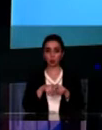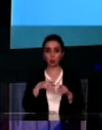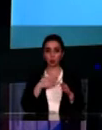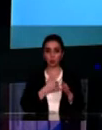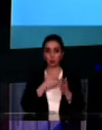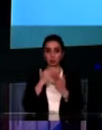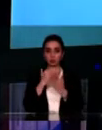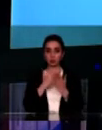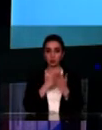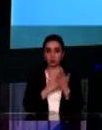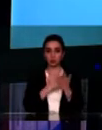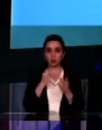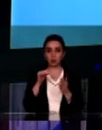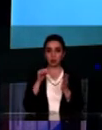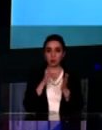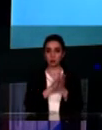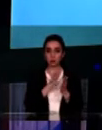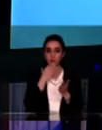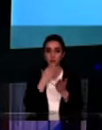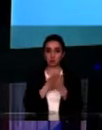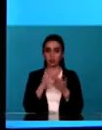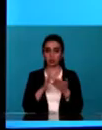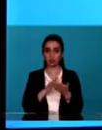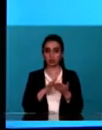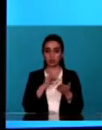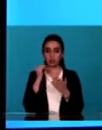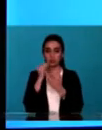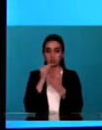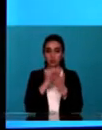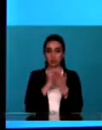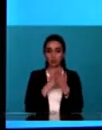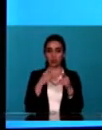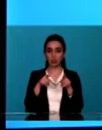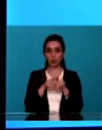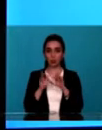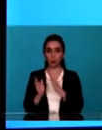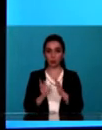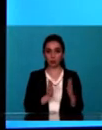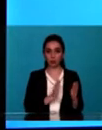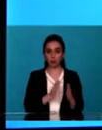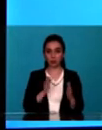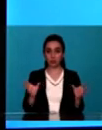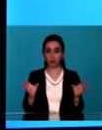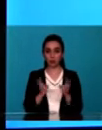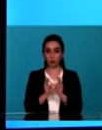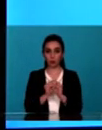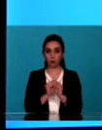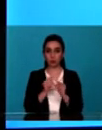список. Так, пожалуйста, записываем в свои тетрадочки. Список – это упорядоченная